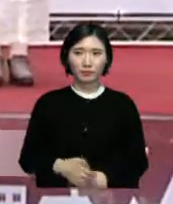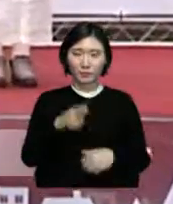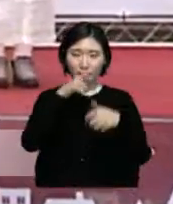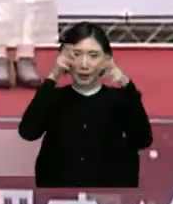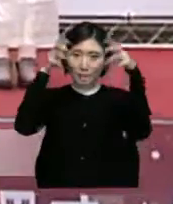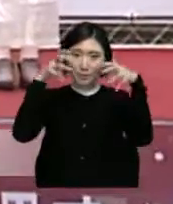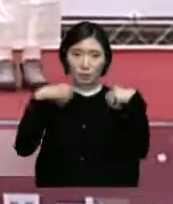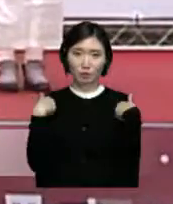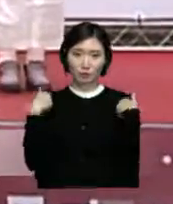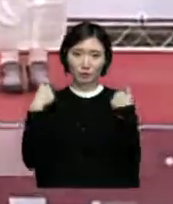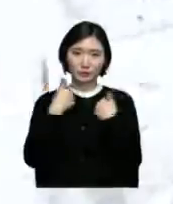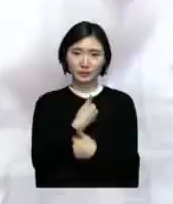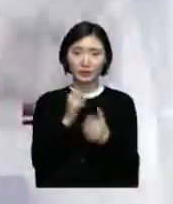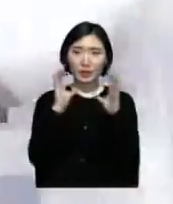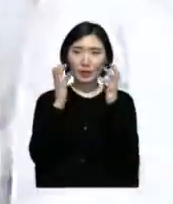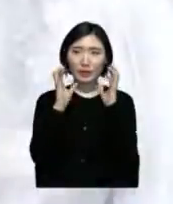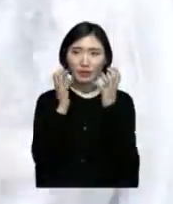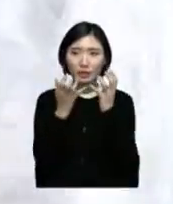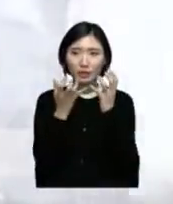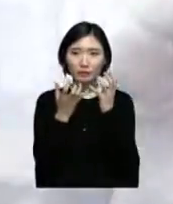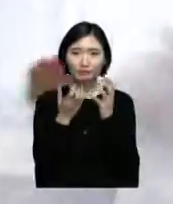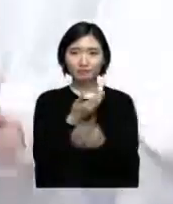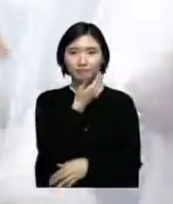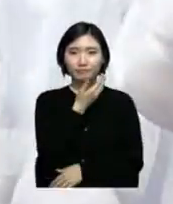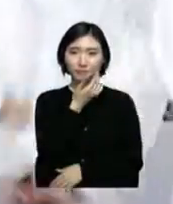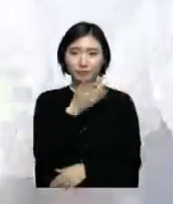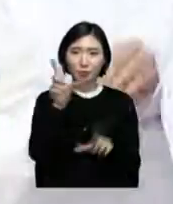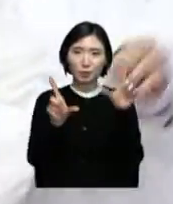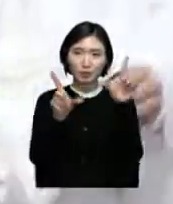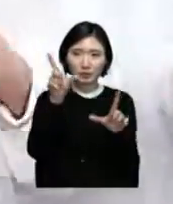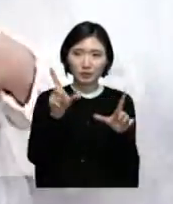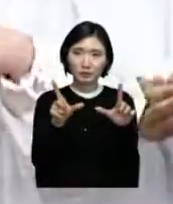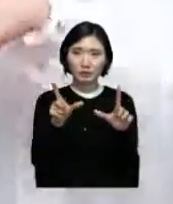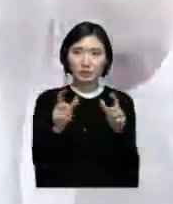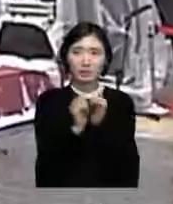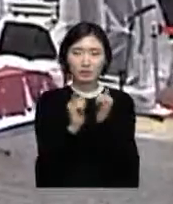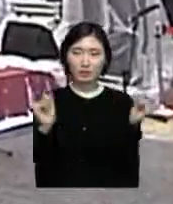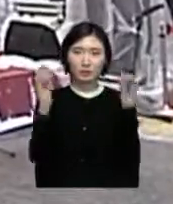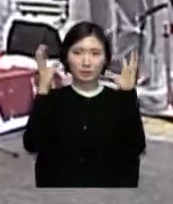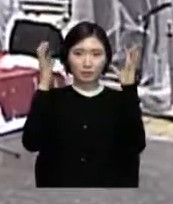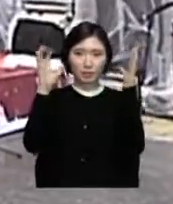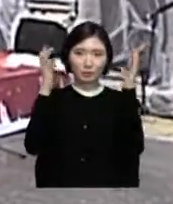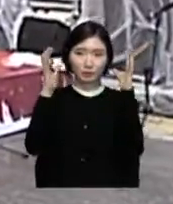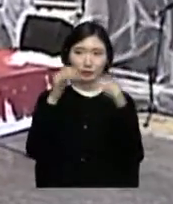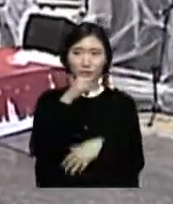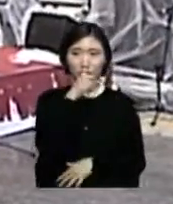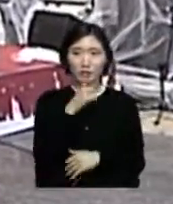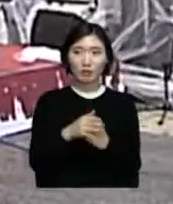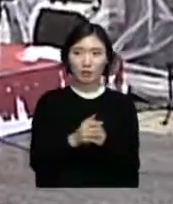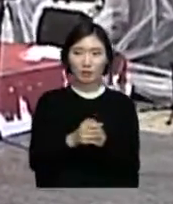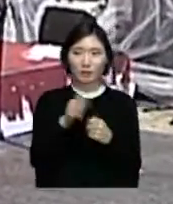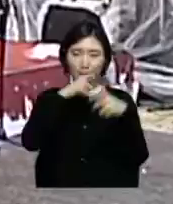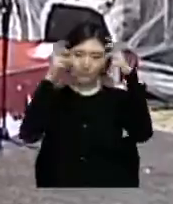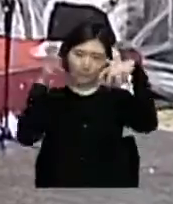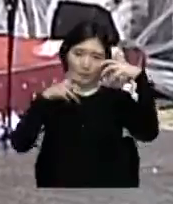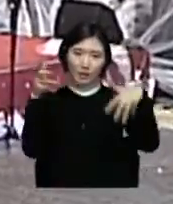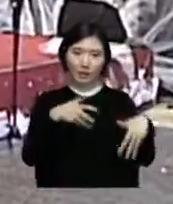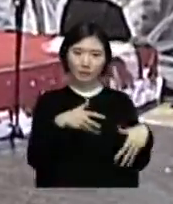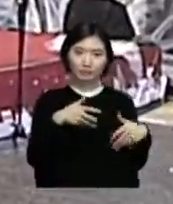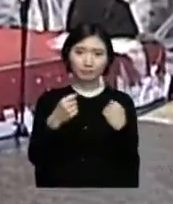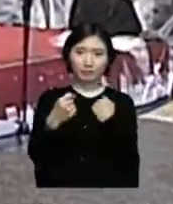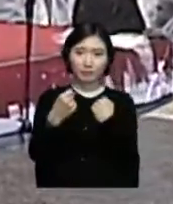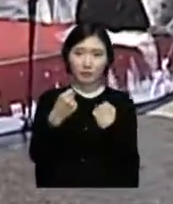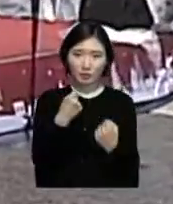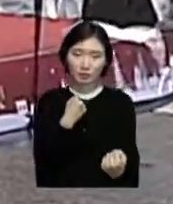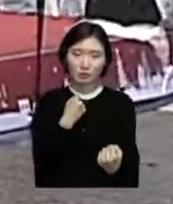비옷을 입은 어린 아이들의 깜찍한 율동이 이어지자 사람들의 박수갈채가 쏟아집니다. 비바람이 계속됐지만